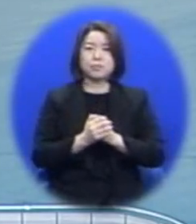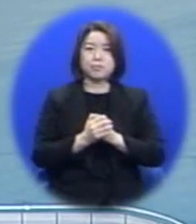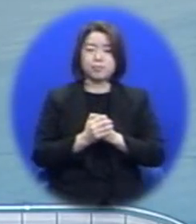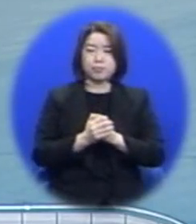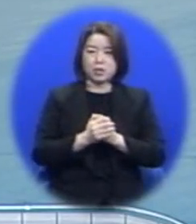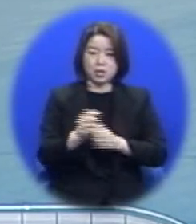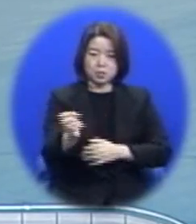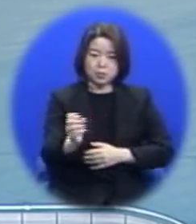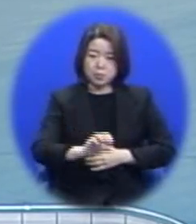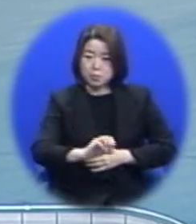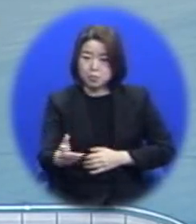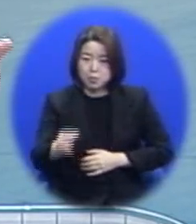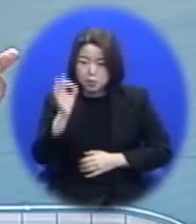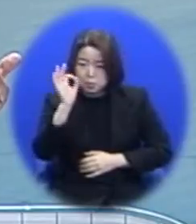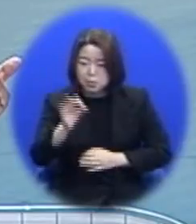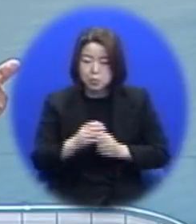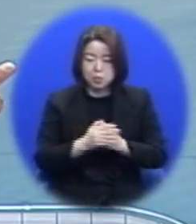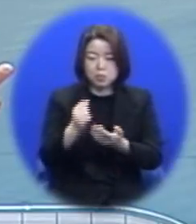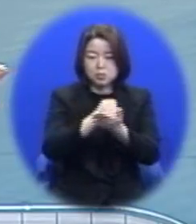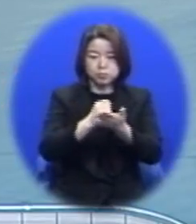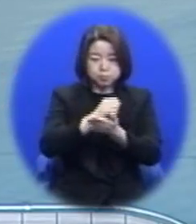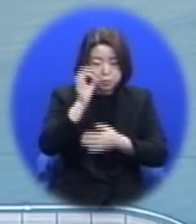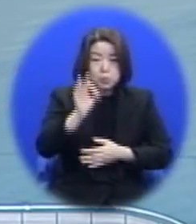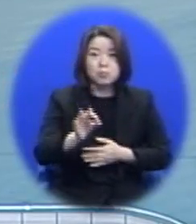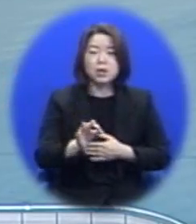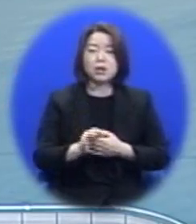점도 보고 사주도 보고